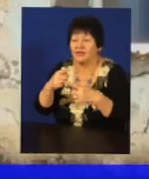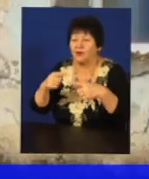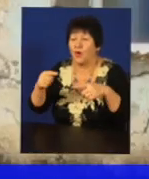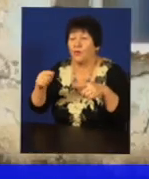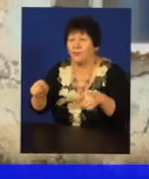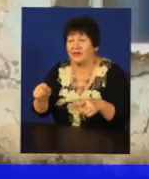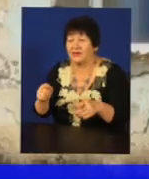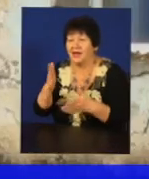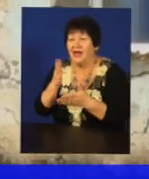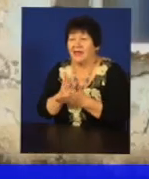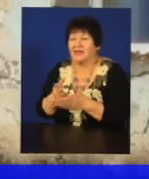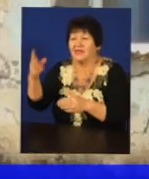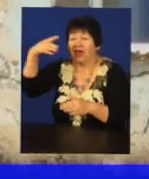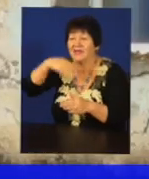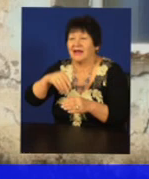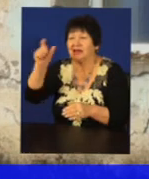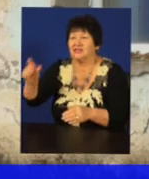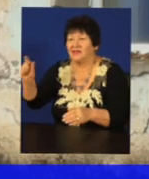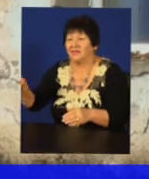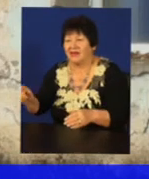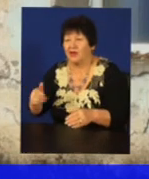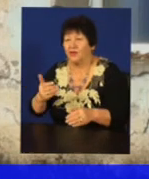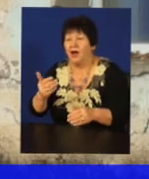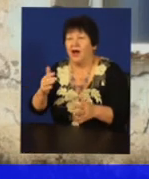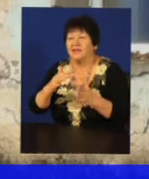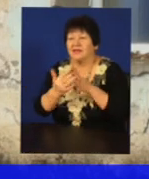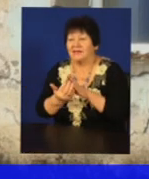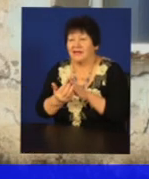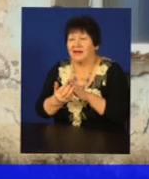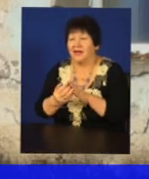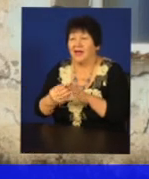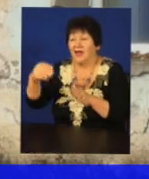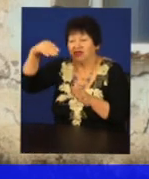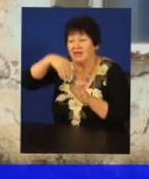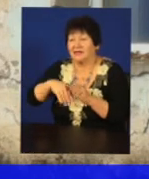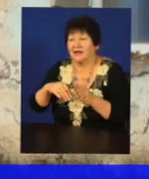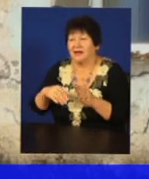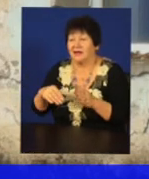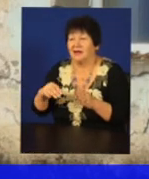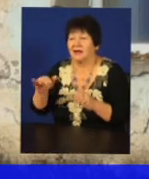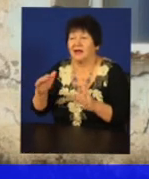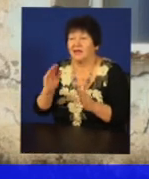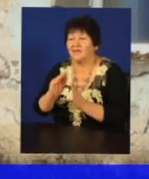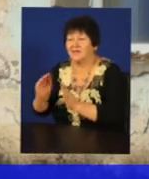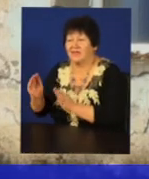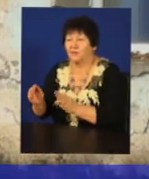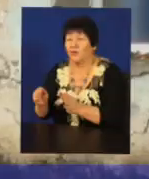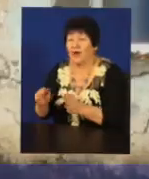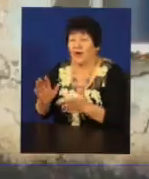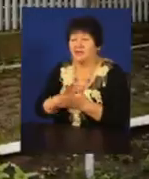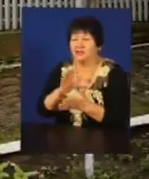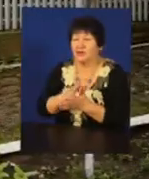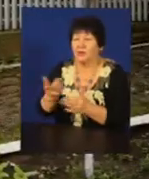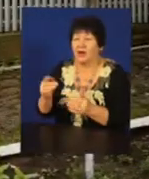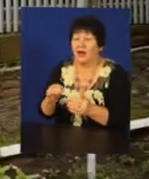obiective este și integrarea cetățenilor din satele componente a primăriei Cimișlia în sistemul managementului deșeurilor solide a